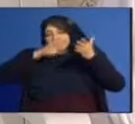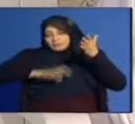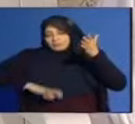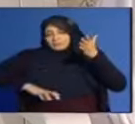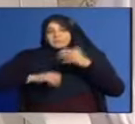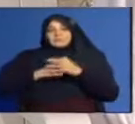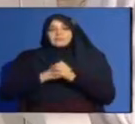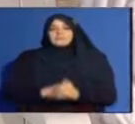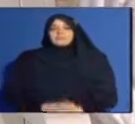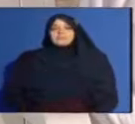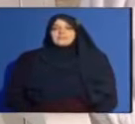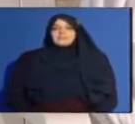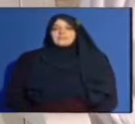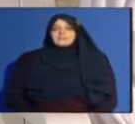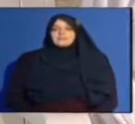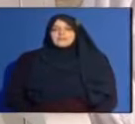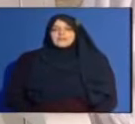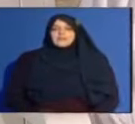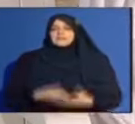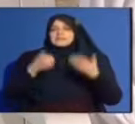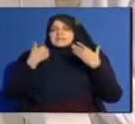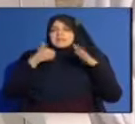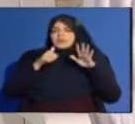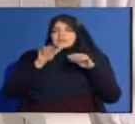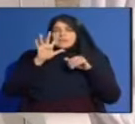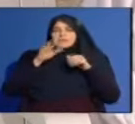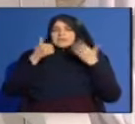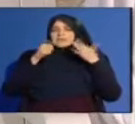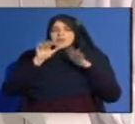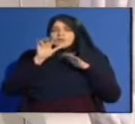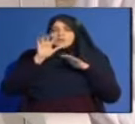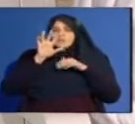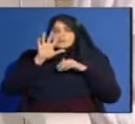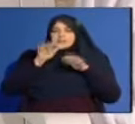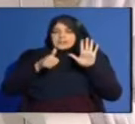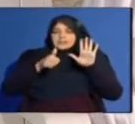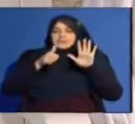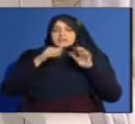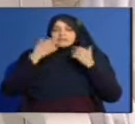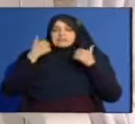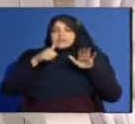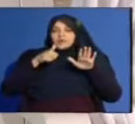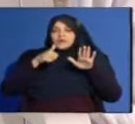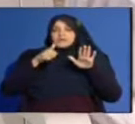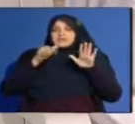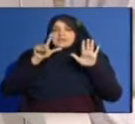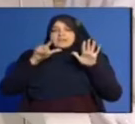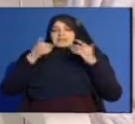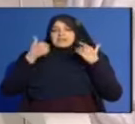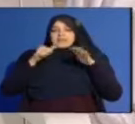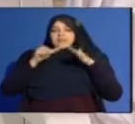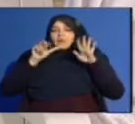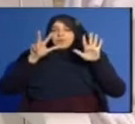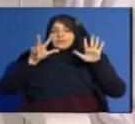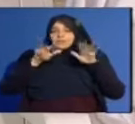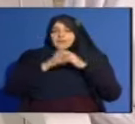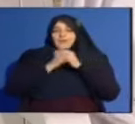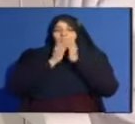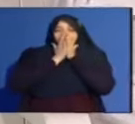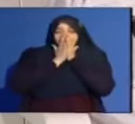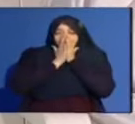بعدها. نعم. المادة 605 606 607 608 هذه المواد هي التي